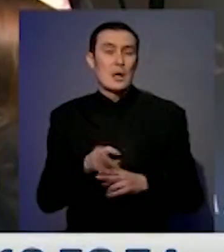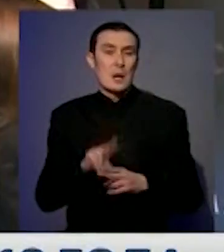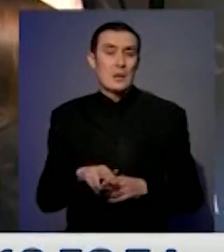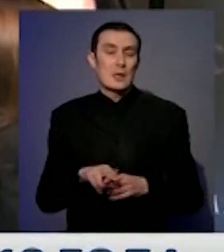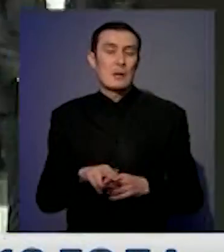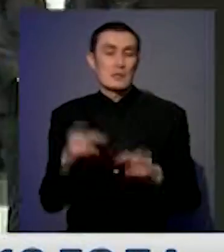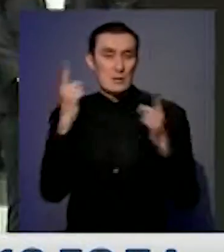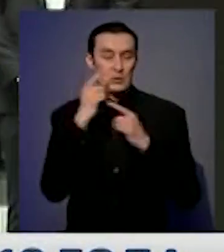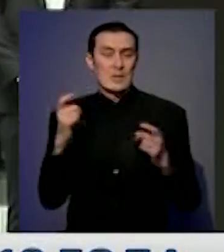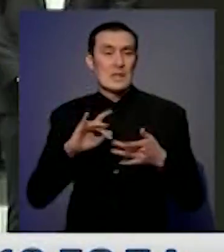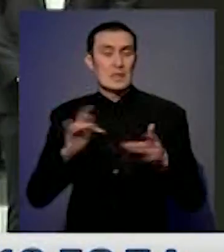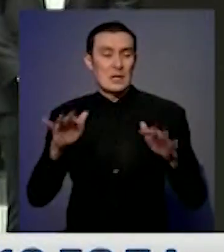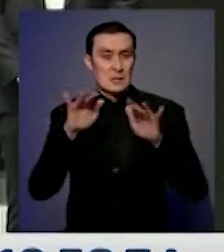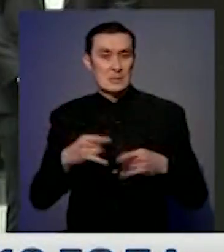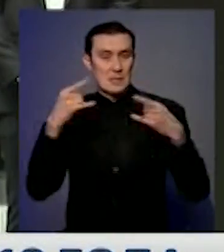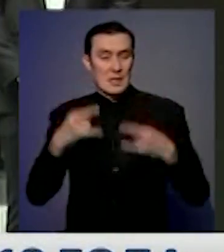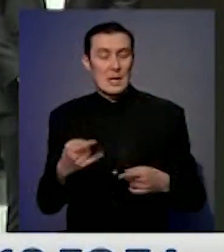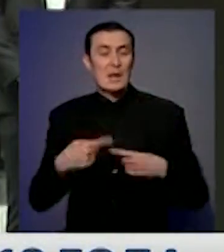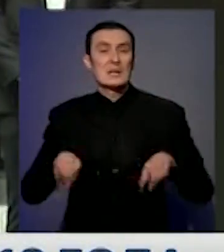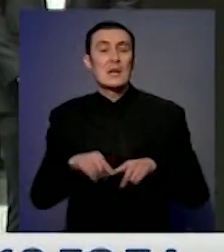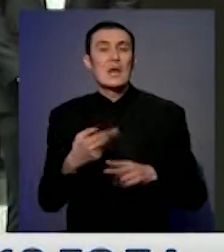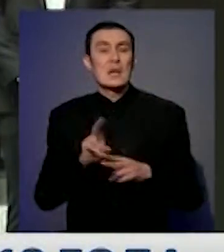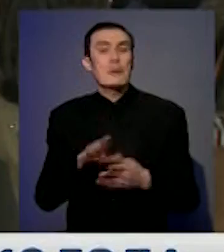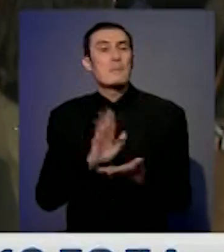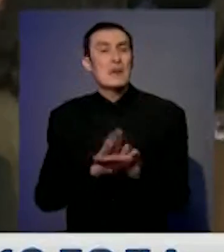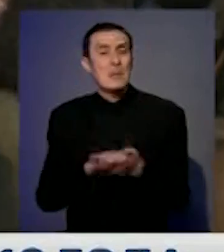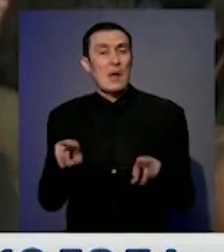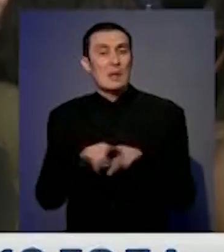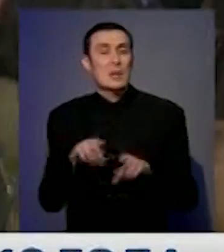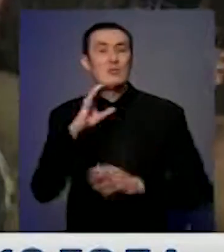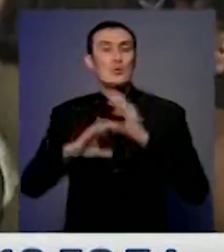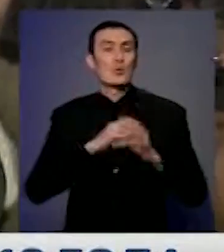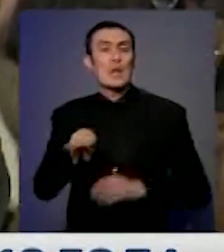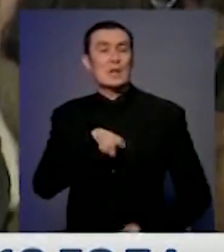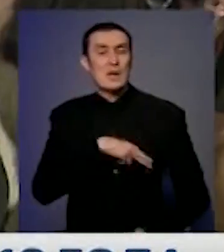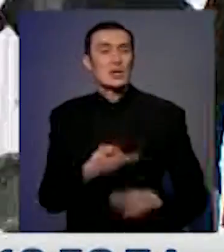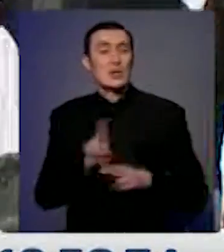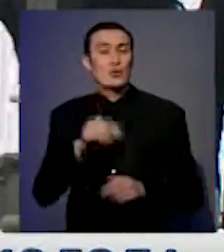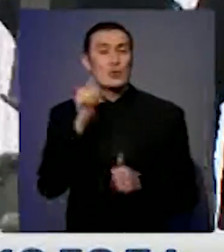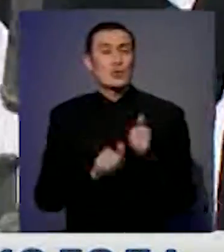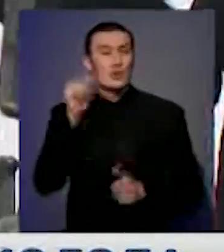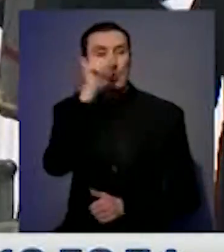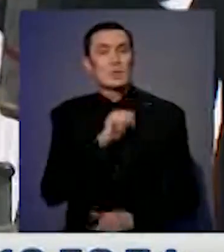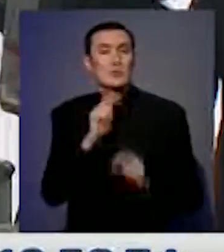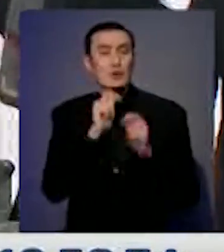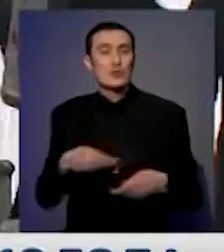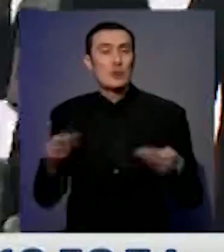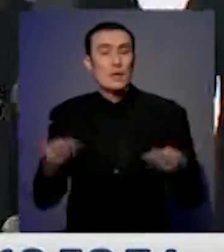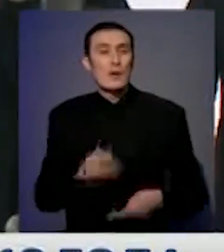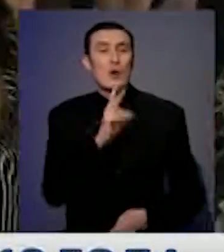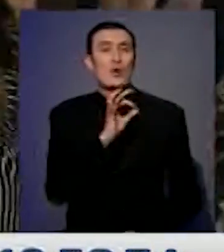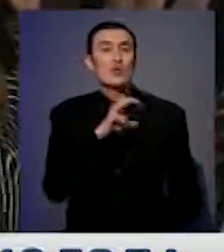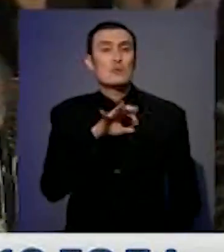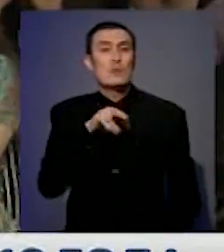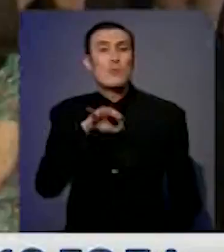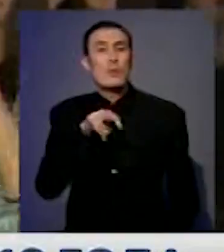оглашен на нашем сайте. Организаторы говорят, что эта премия – казахстанский аналог международной награды, которая ежегодно присуждается журналом